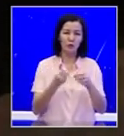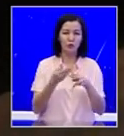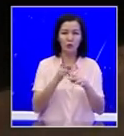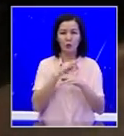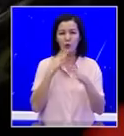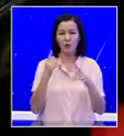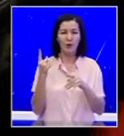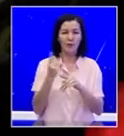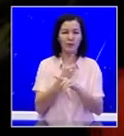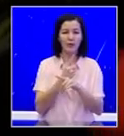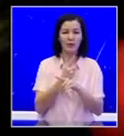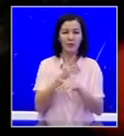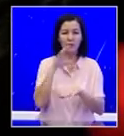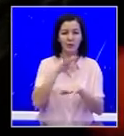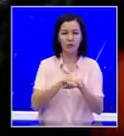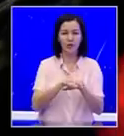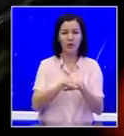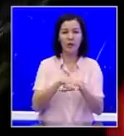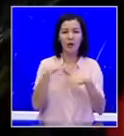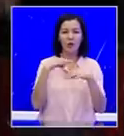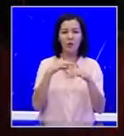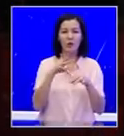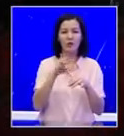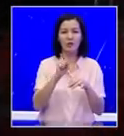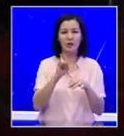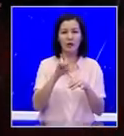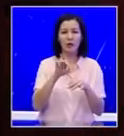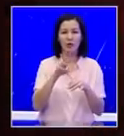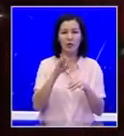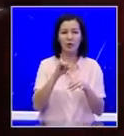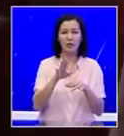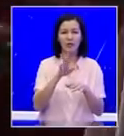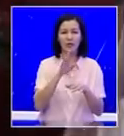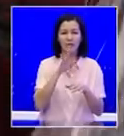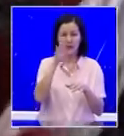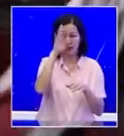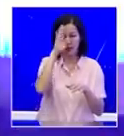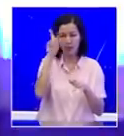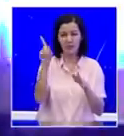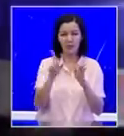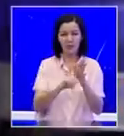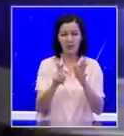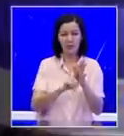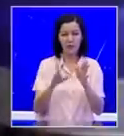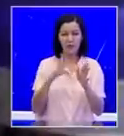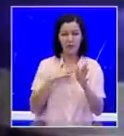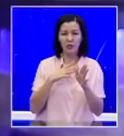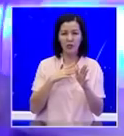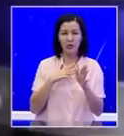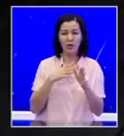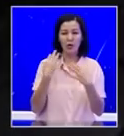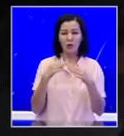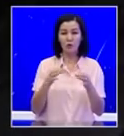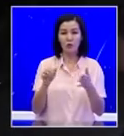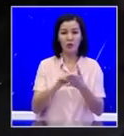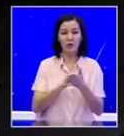назарына алғашқы болып іліккен мына көлік. Toyota маркалы машинаны тізгіндеген азамат кешкілік тасымалдауға шығыпты. Жүруге рұқсат